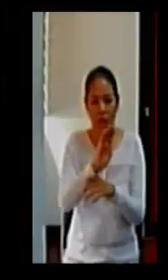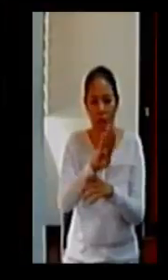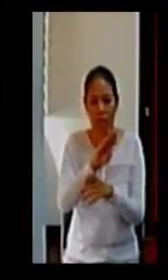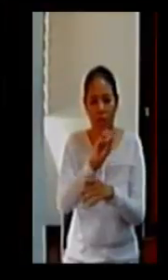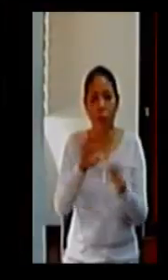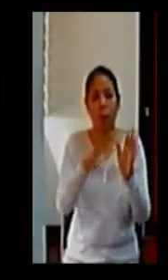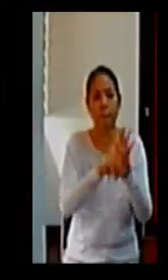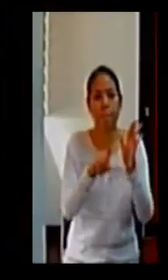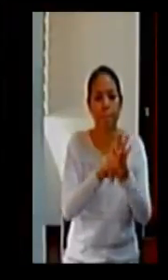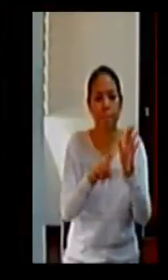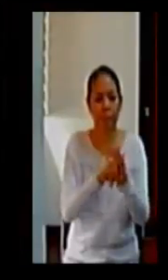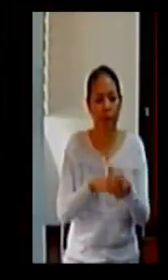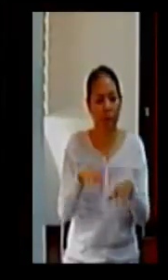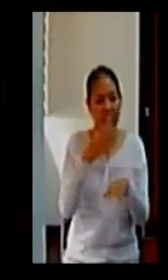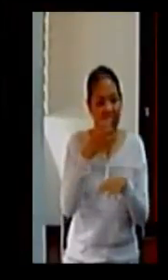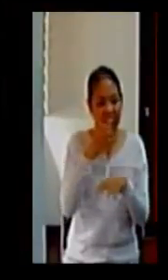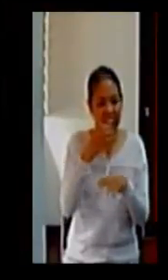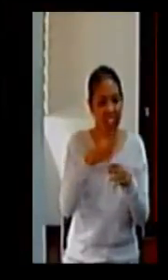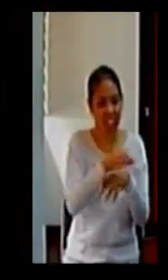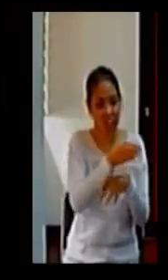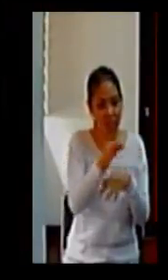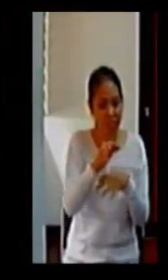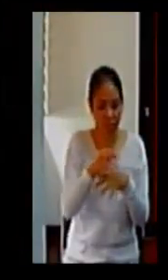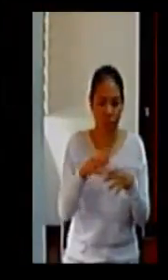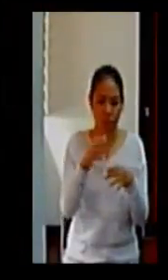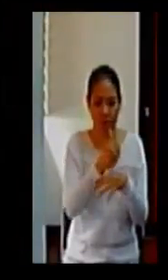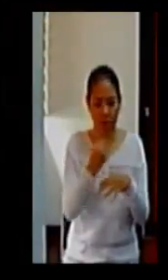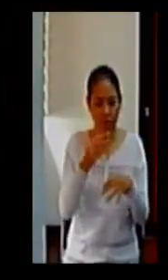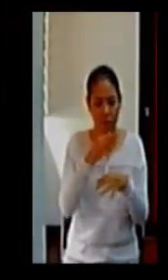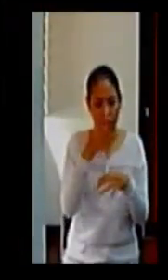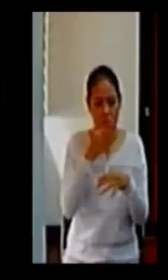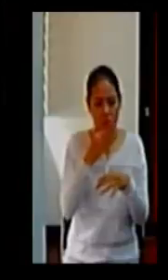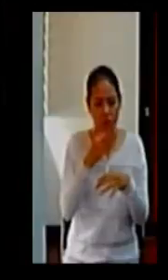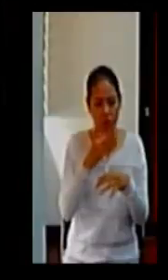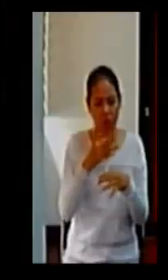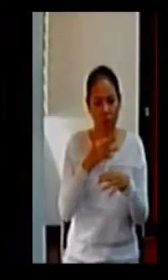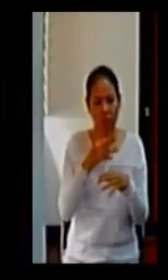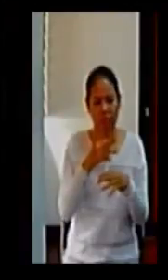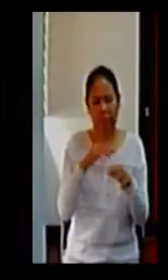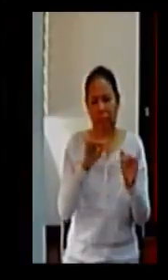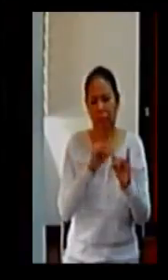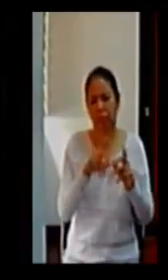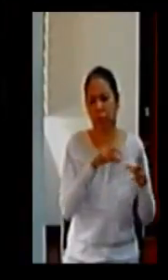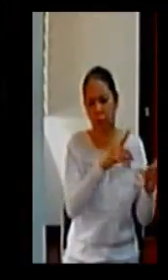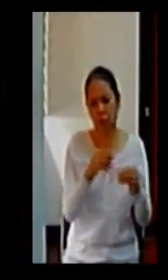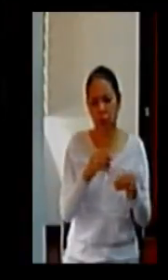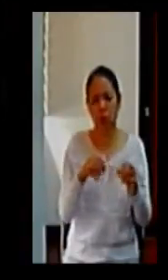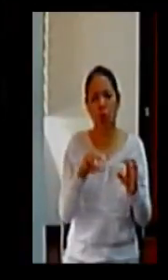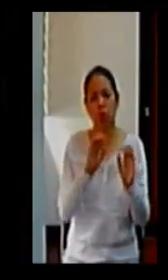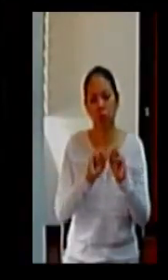ganitong pagkain, eh ginagawa pa rin nila. Kaya ngayon, wala nang epekto yung baki.